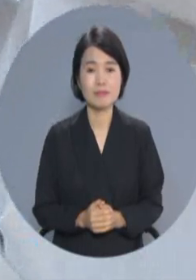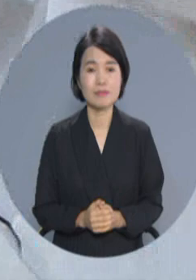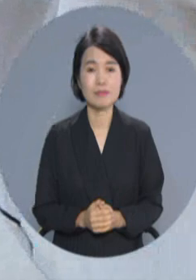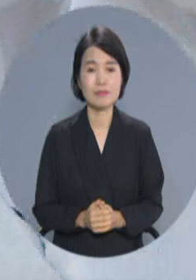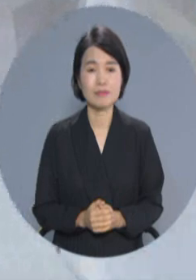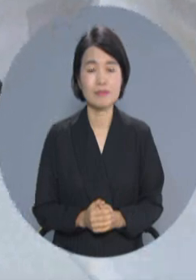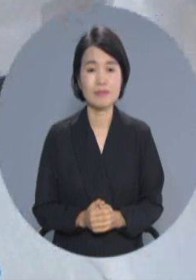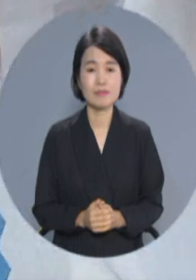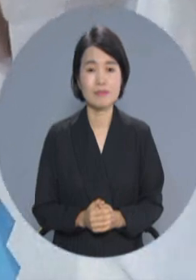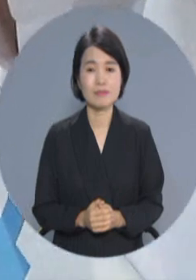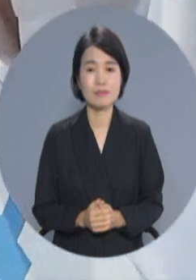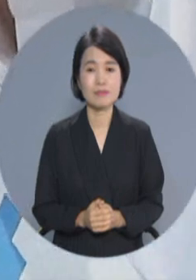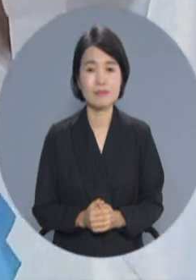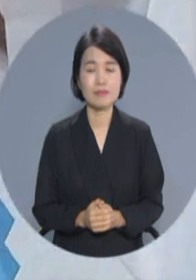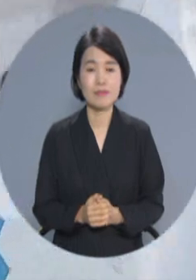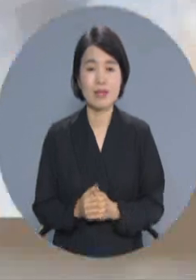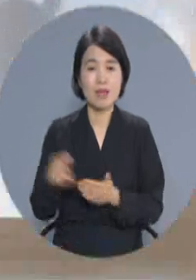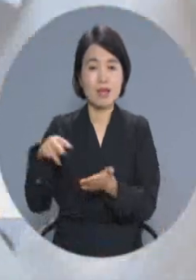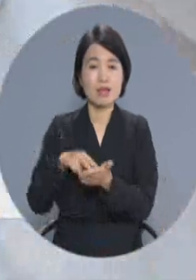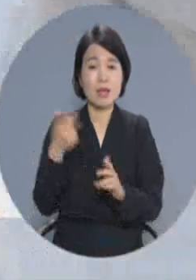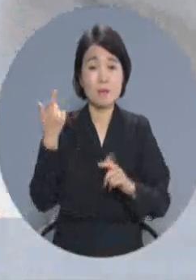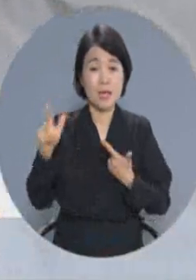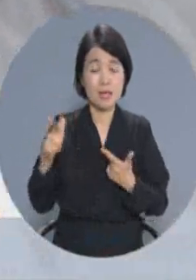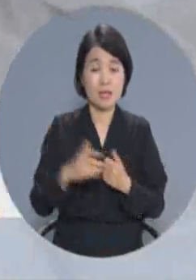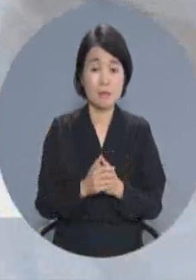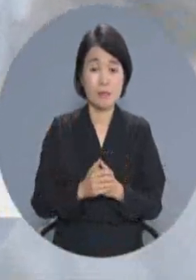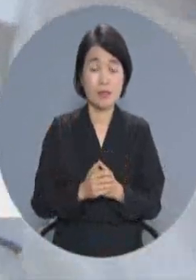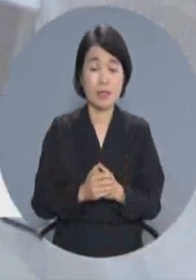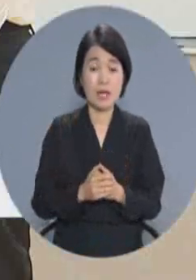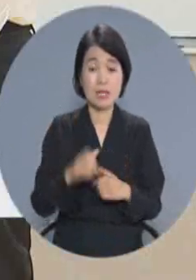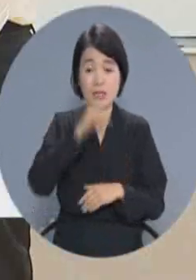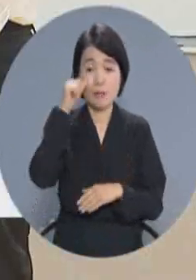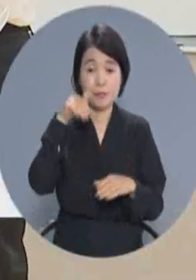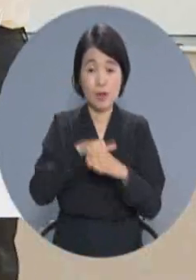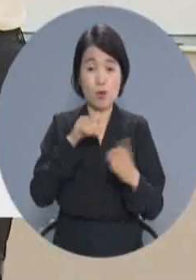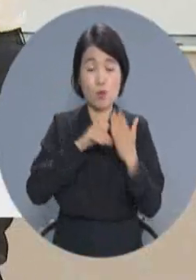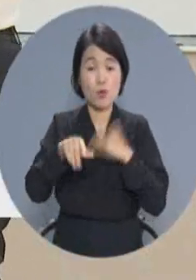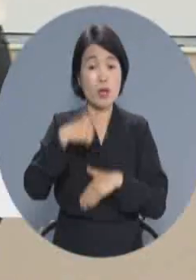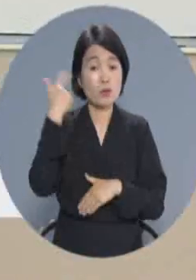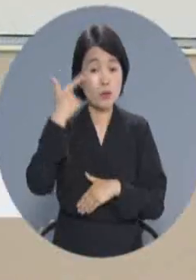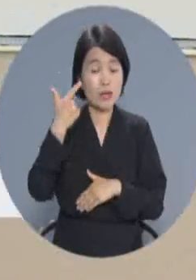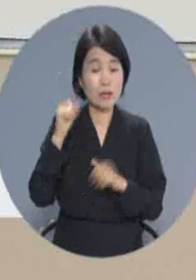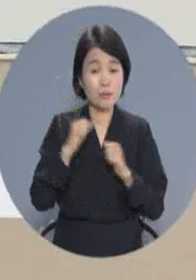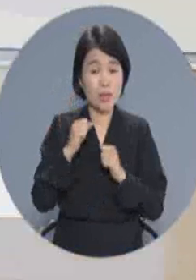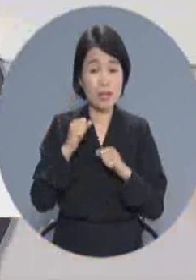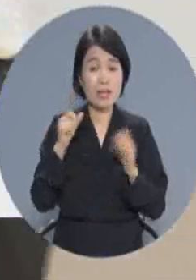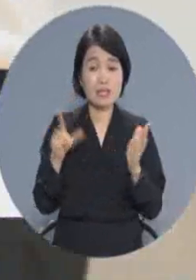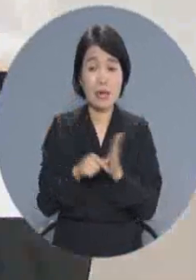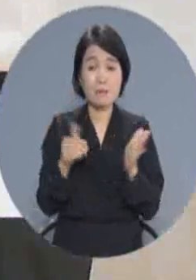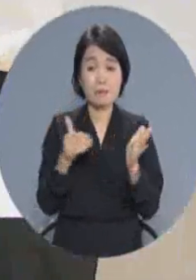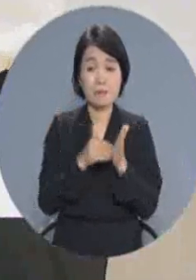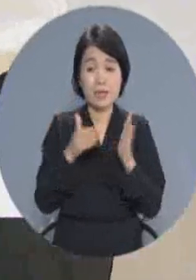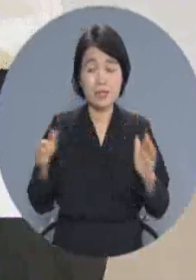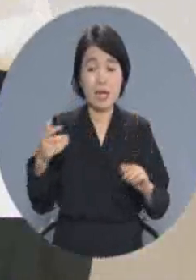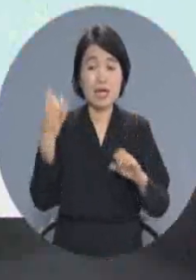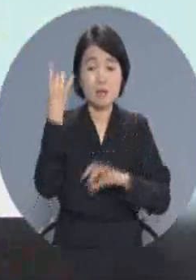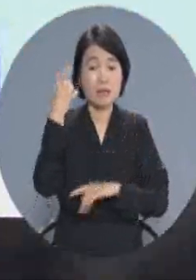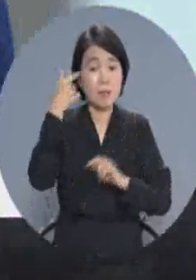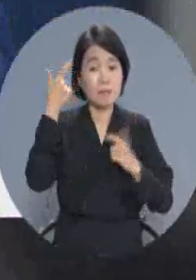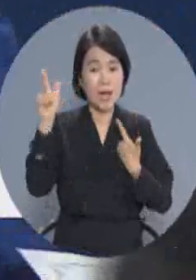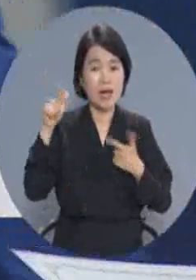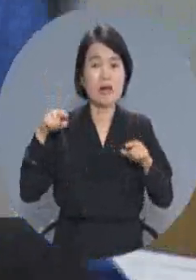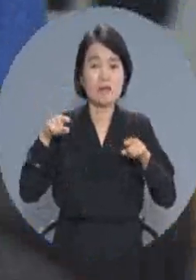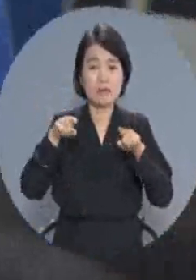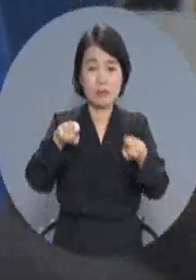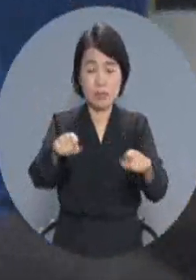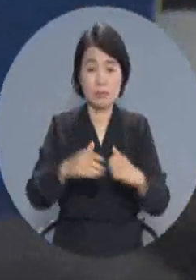양측의 첨예한 대립관계는 선거 후 6일간의 냉각기를 거치며 다소 풀린 듯 보였지만 근본적인 인식차는 여전했습니다.